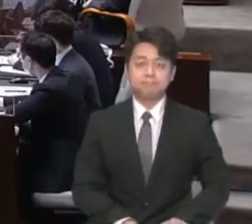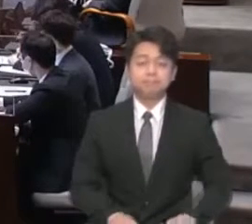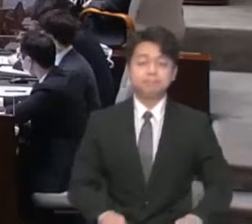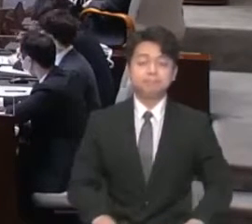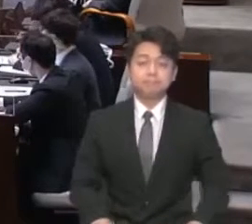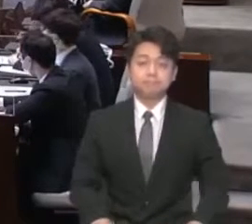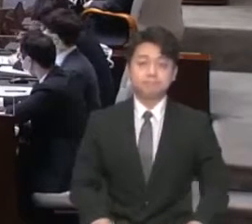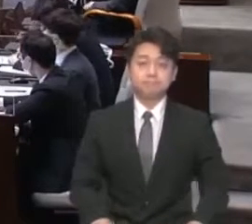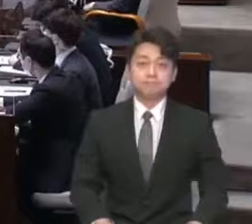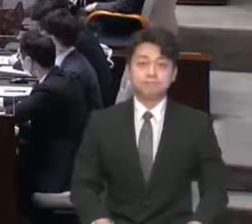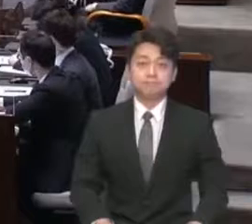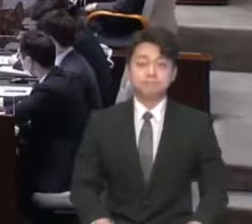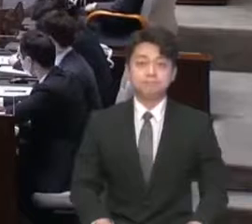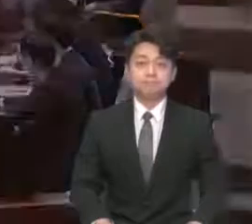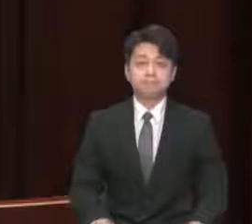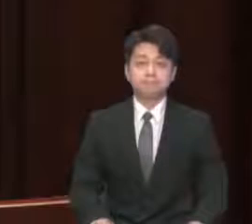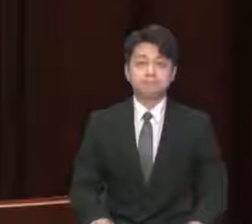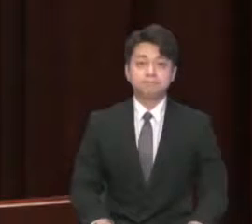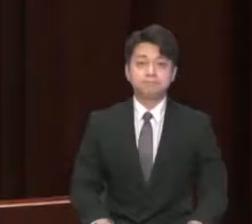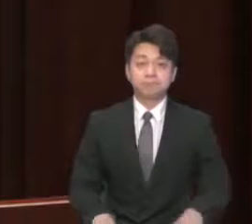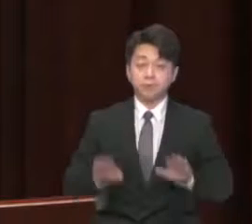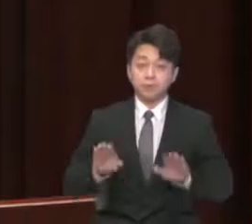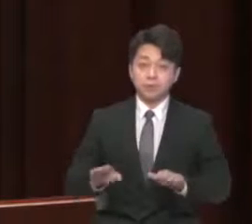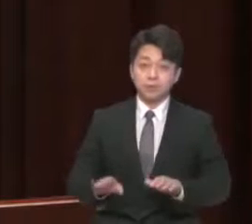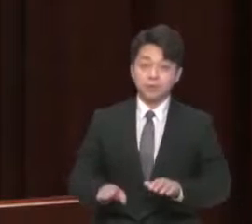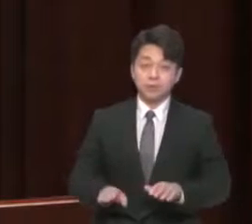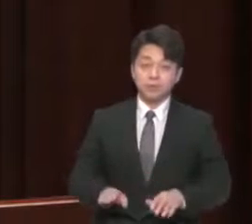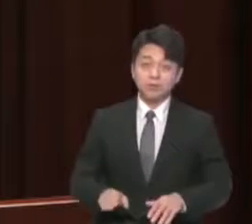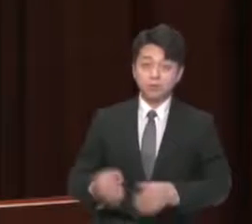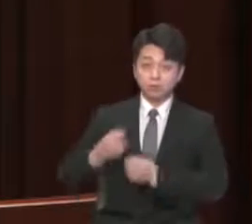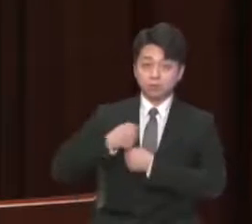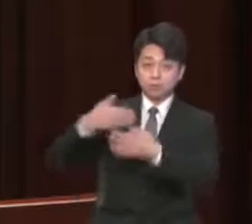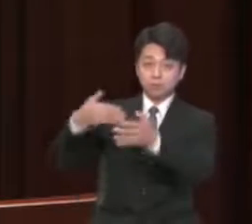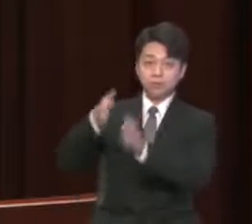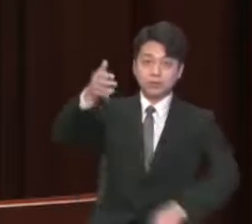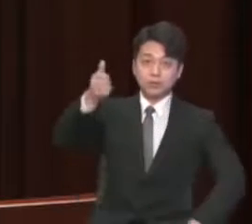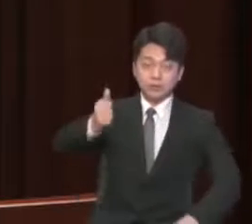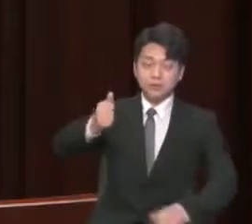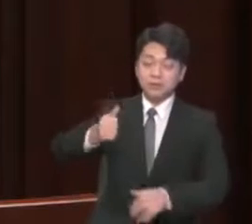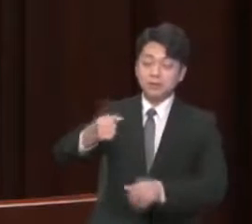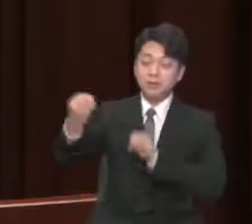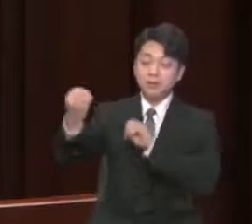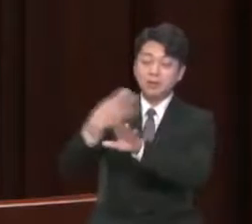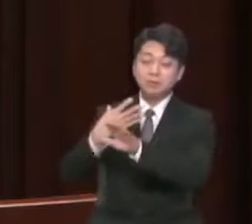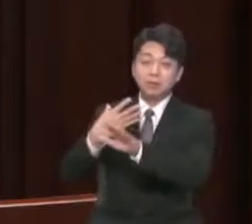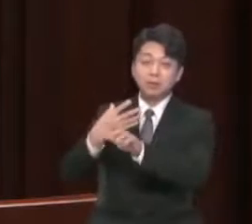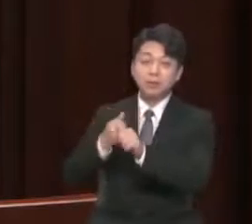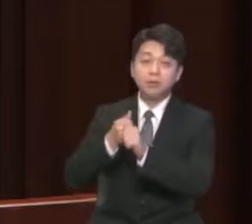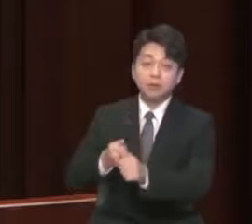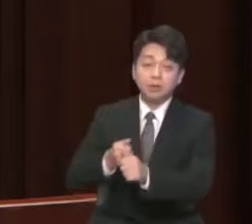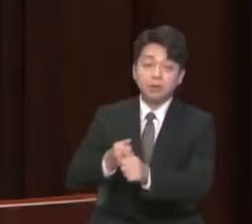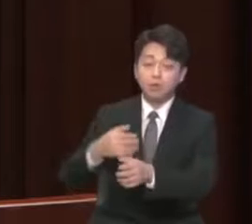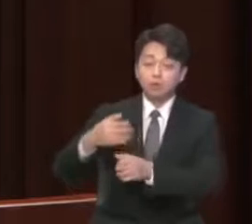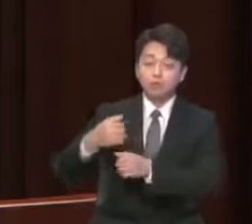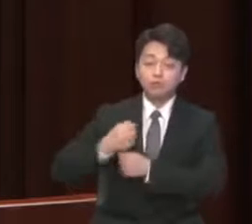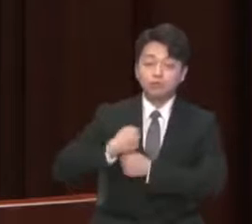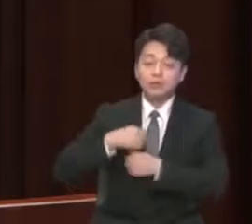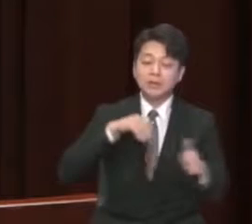장관님, 오늘 답변에서 장관님이 답변으로 군 기강이 허물어질 것인가 아니면 다시 바로 세울